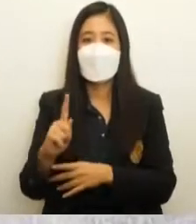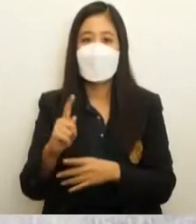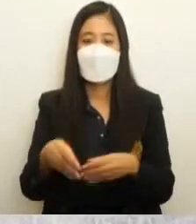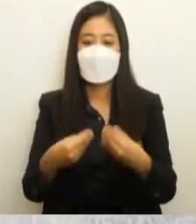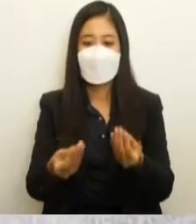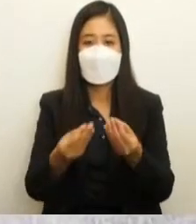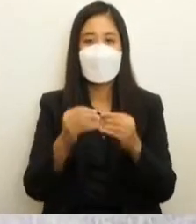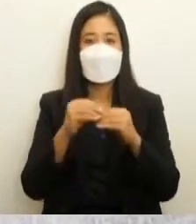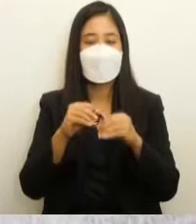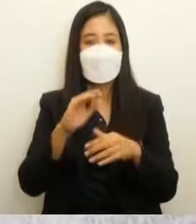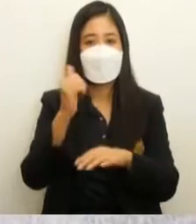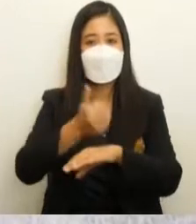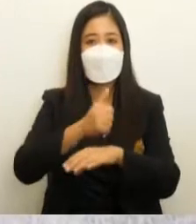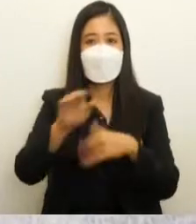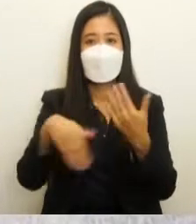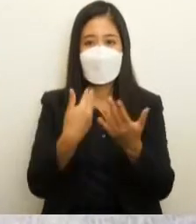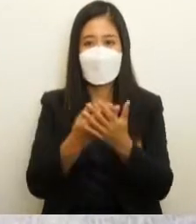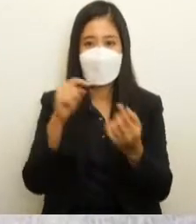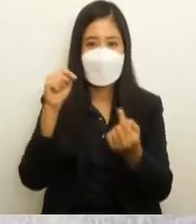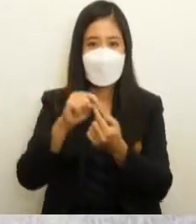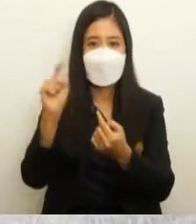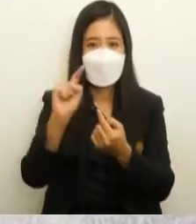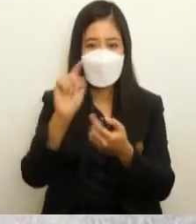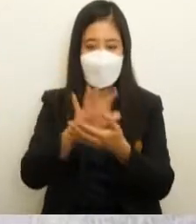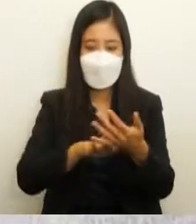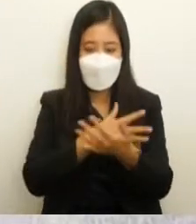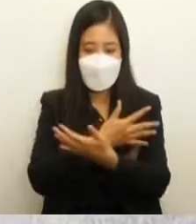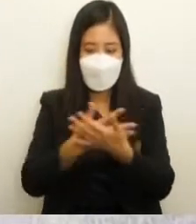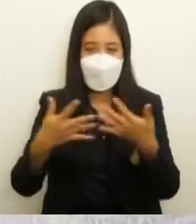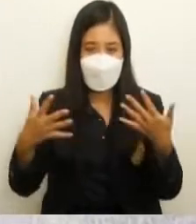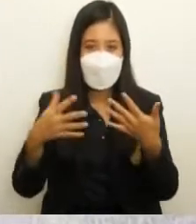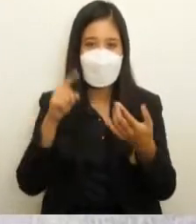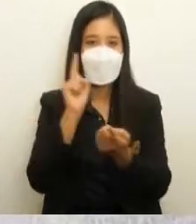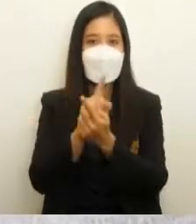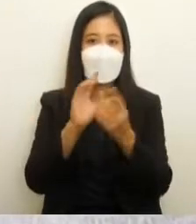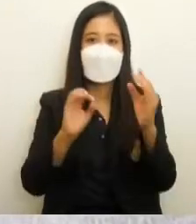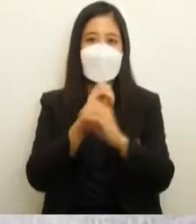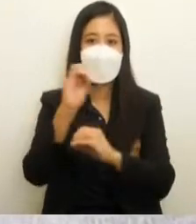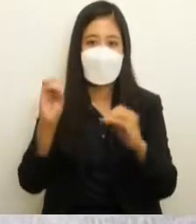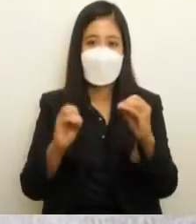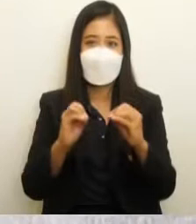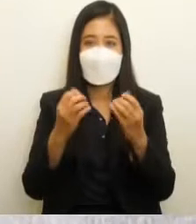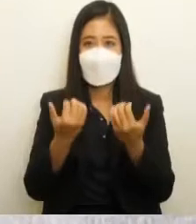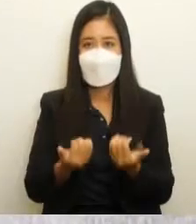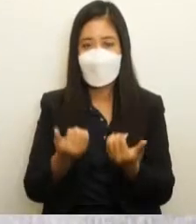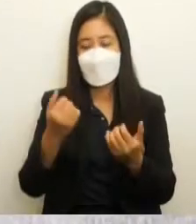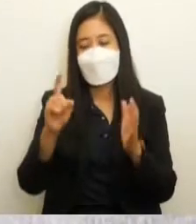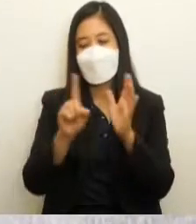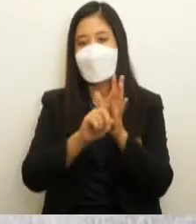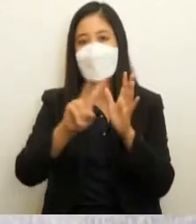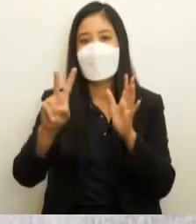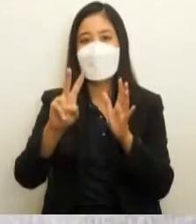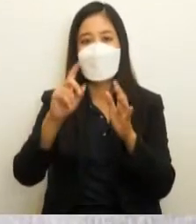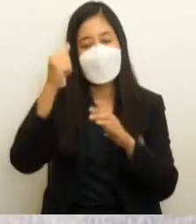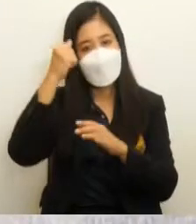านศึกษาทุกแห่งดำเนินการเรื่องแผนเผชิญเหตุด้านความปลอดภัยสำหรับการวันนี้เป็นการเปิดเทอมวันแรกนะคะ